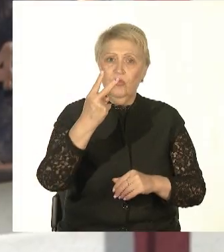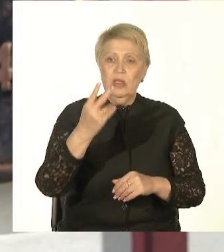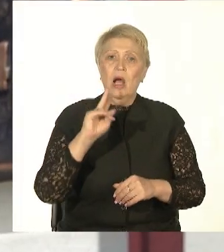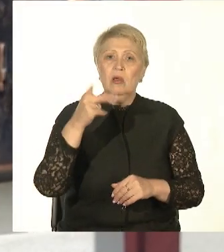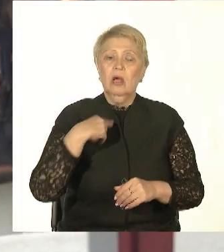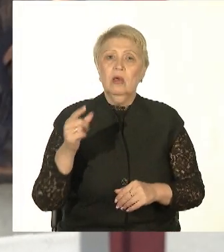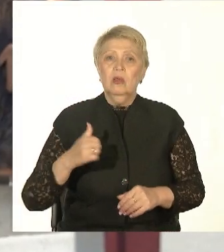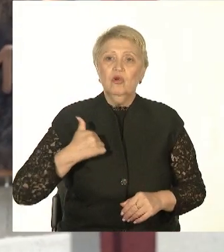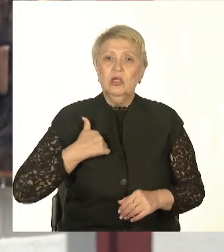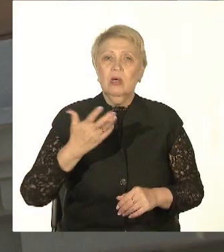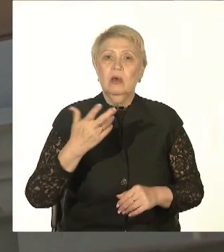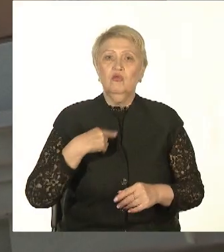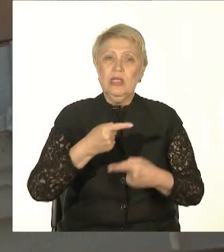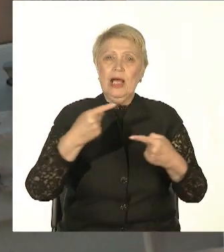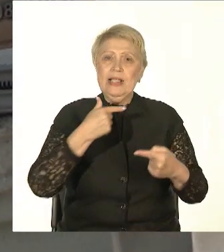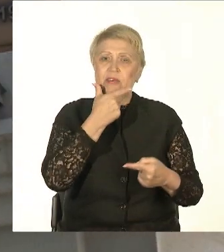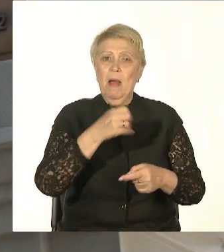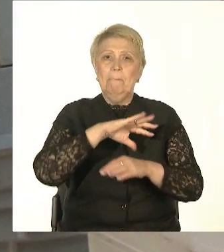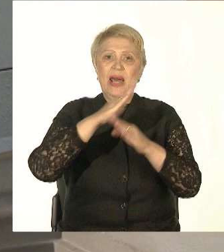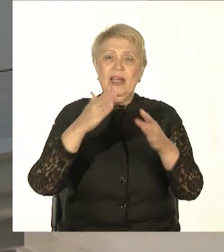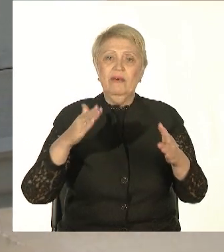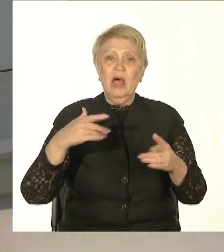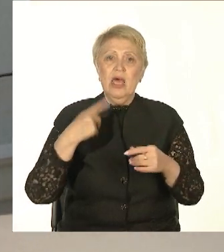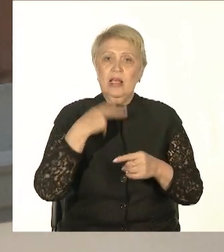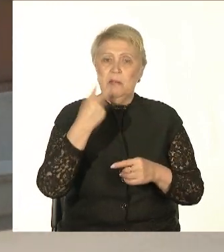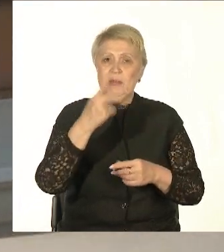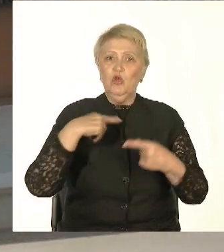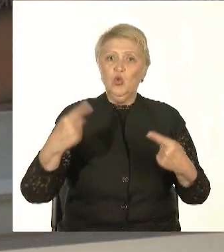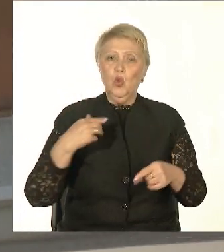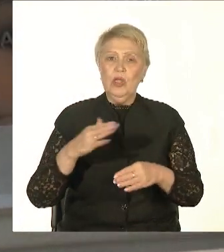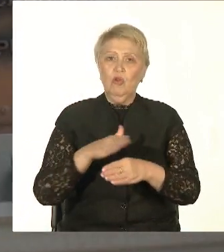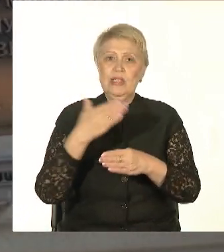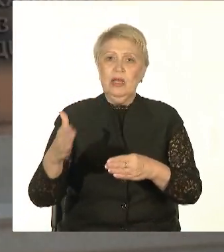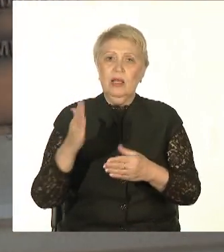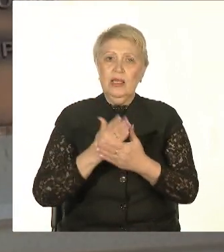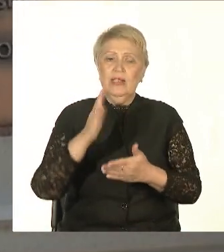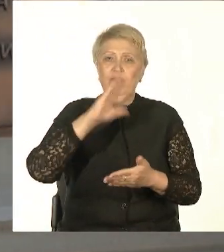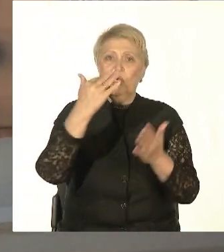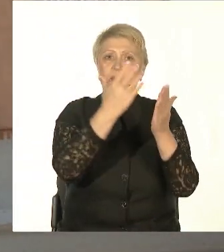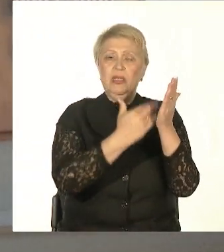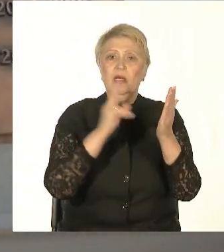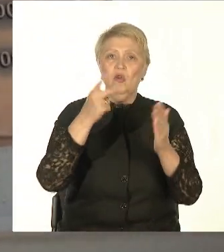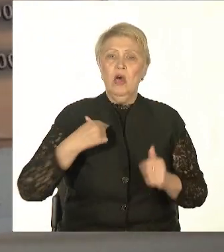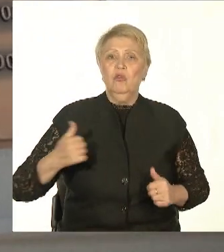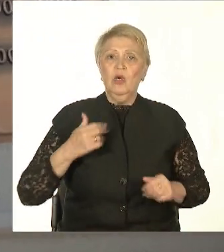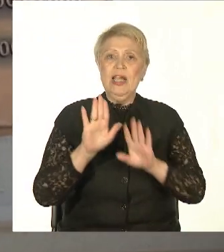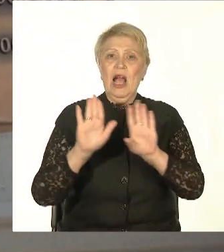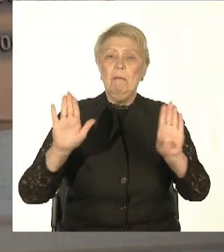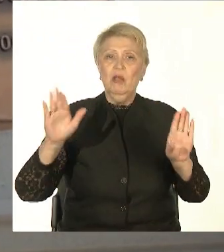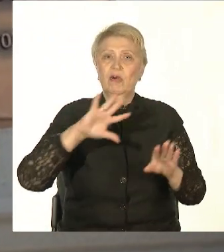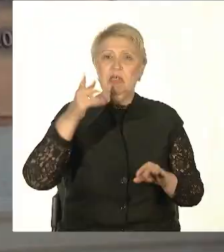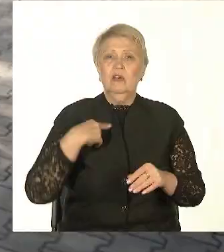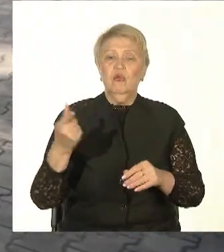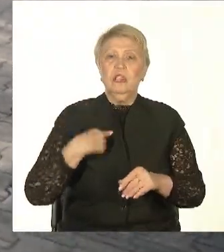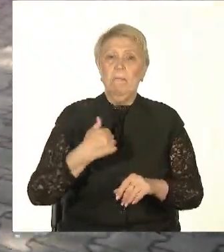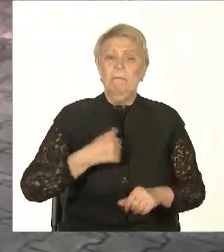Дальнем Востоке в виде барельефов. А если взглянуть с обратной стороны, то слева будет список всех командующих Дальневосточным пограничным округом, а